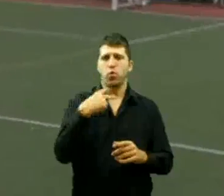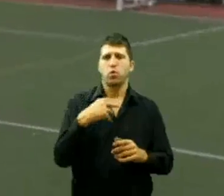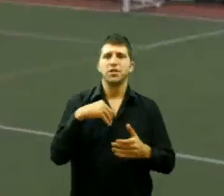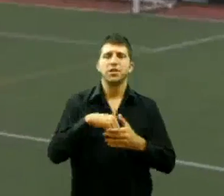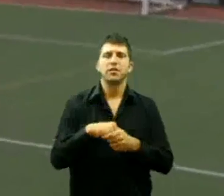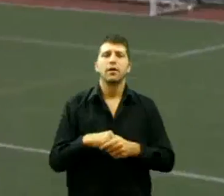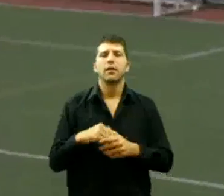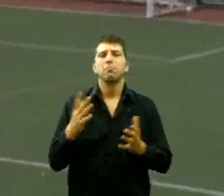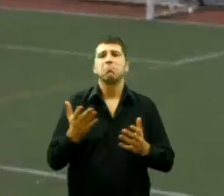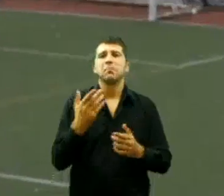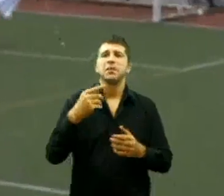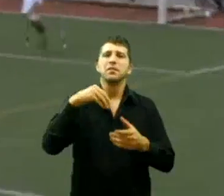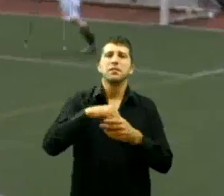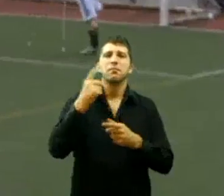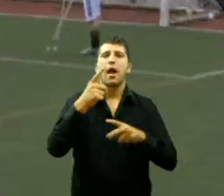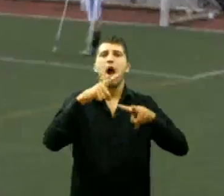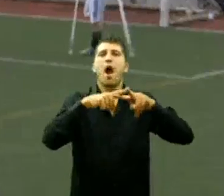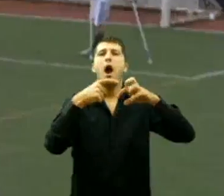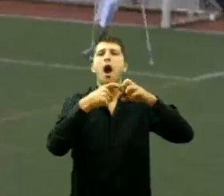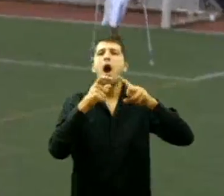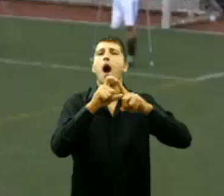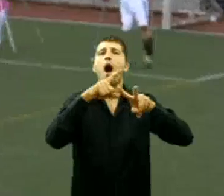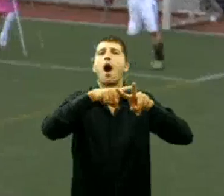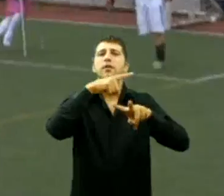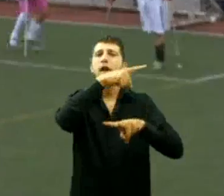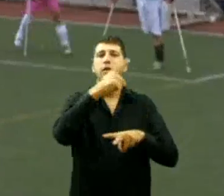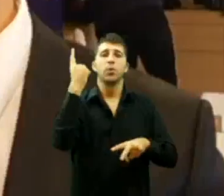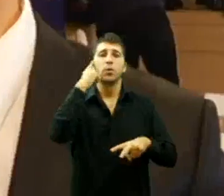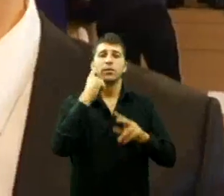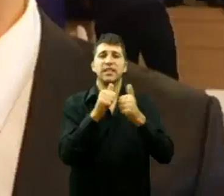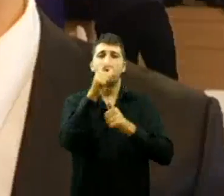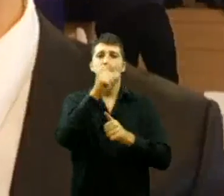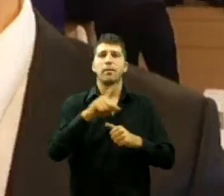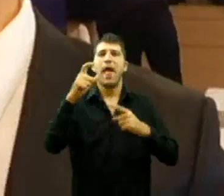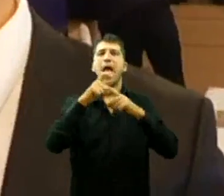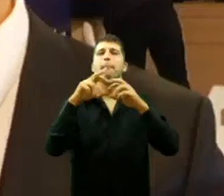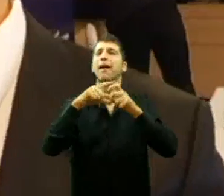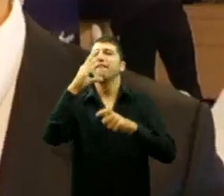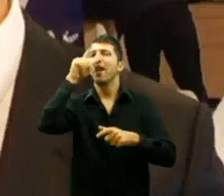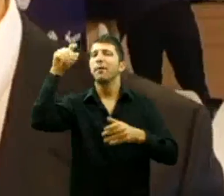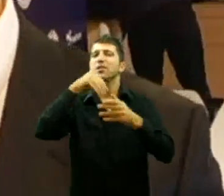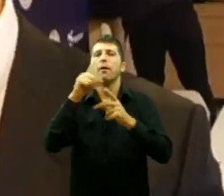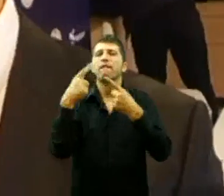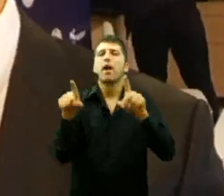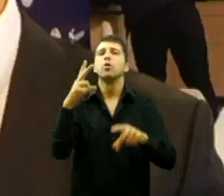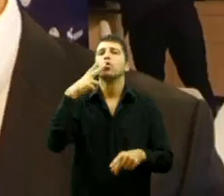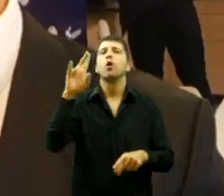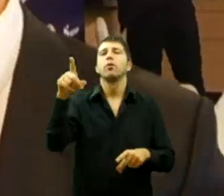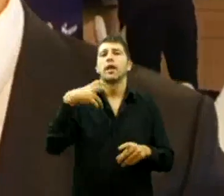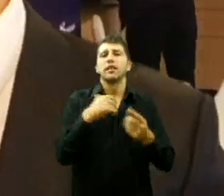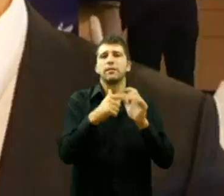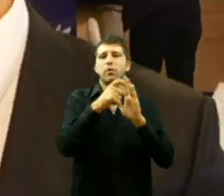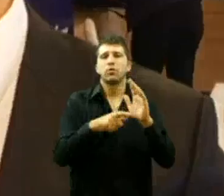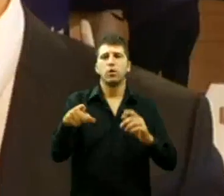işte bir Arda Turan'dan farklı görmüyorlar. Bir Emre Belözoğlu'ndan farklı görmüyorlar. İnanın gerçekten böyle. Ve